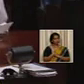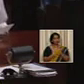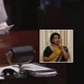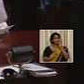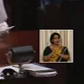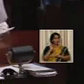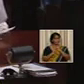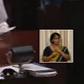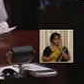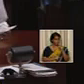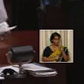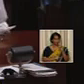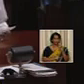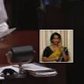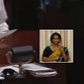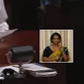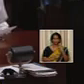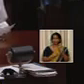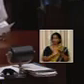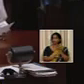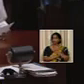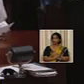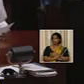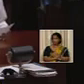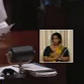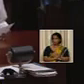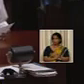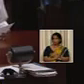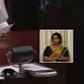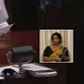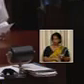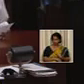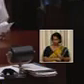ඔබතුමාගේ අමාත්‍යංශයෙන් පසුගිය දිනක